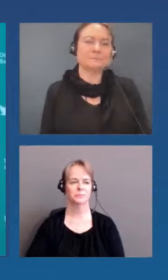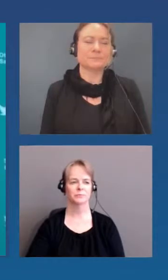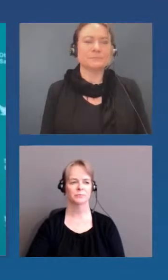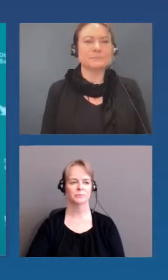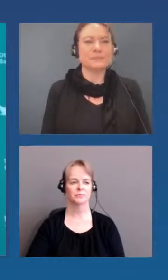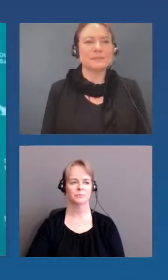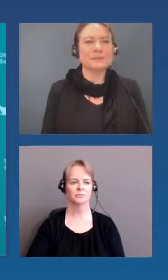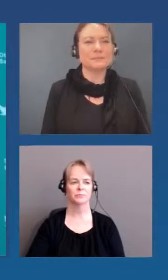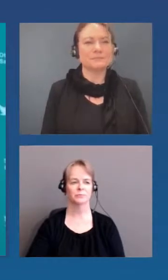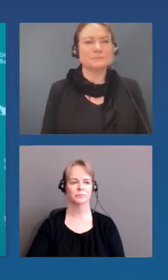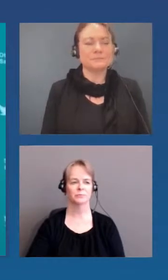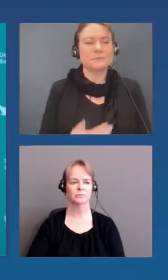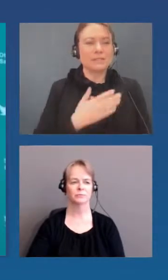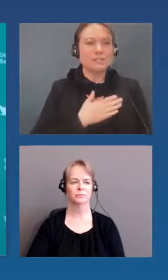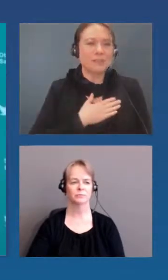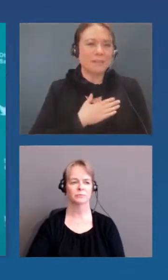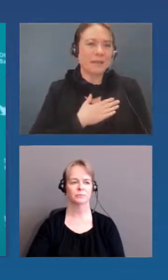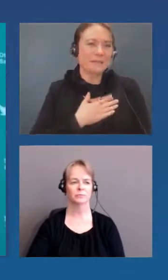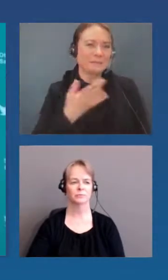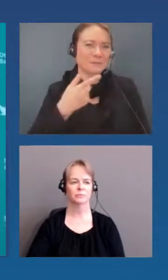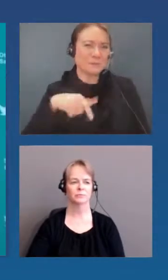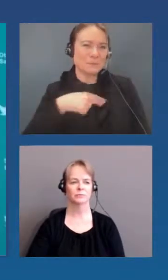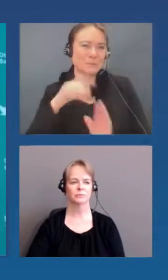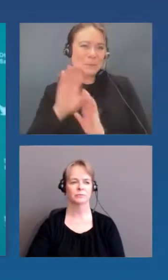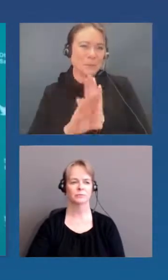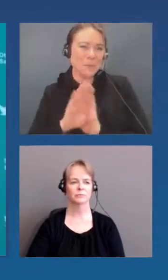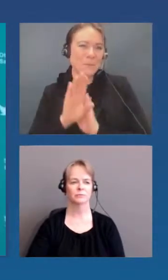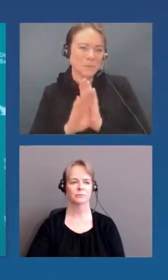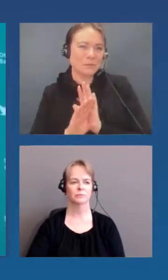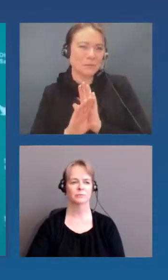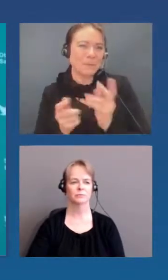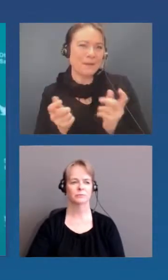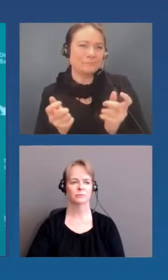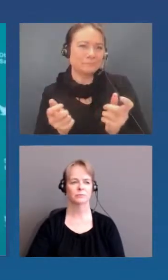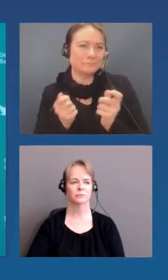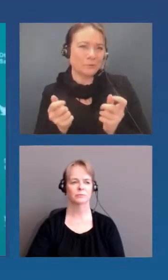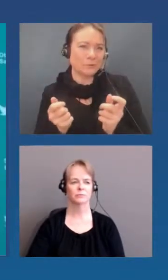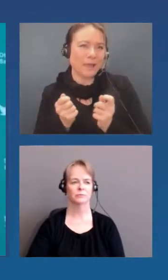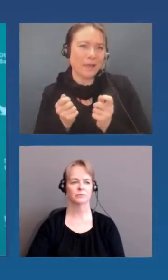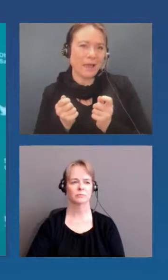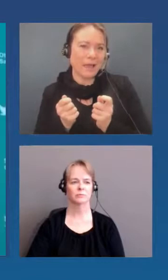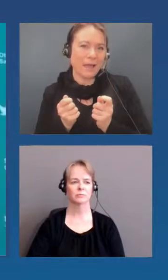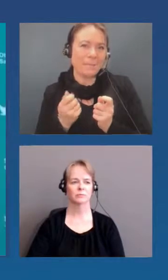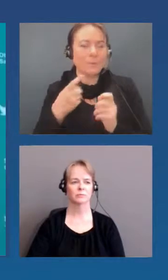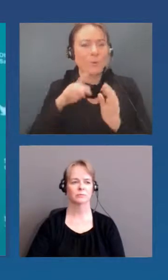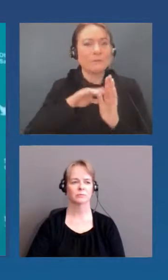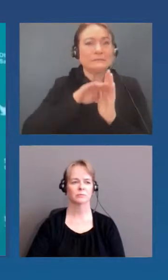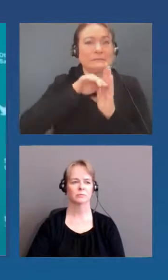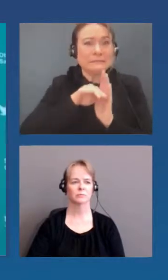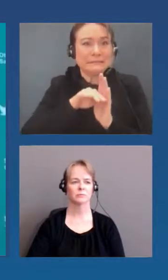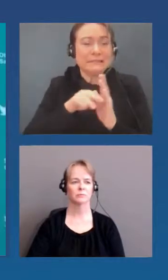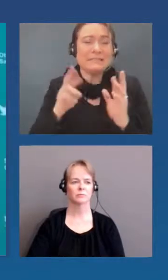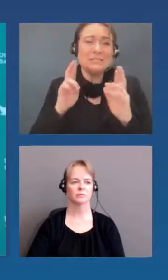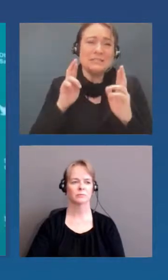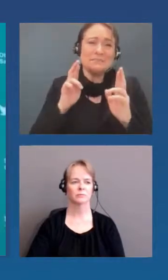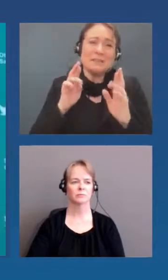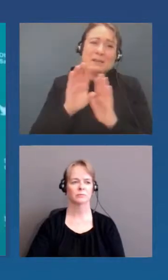voir que nos comportements diminuent la taille de cette vague vite